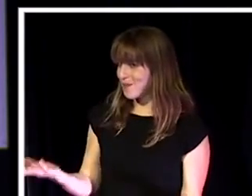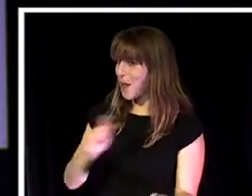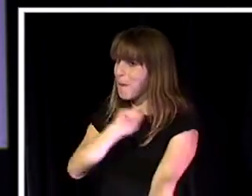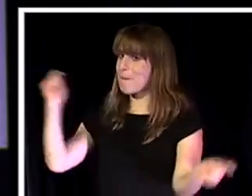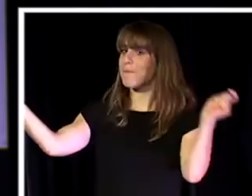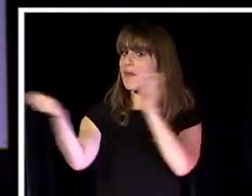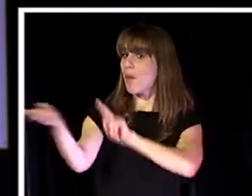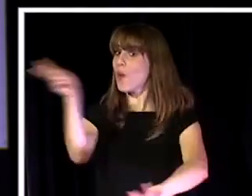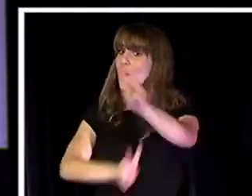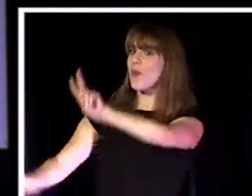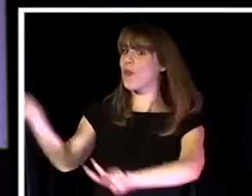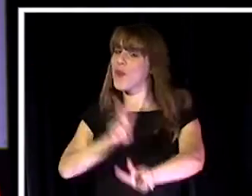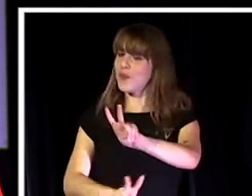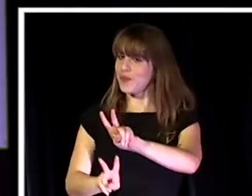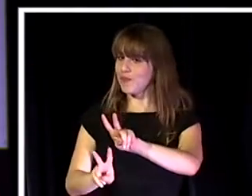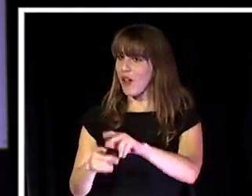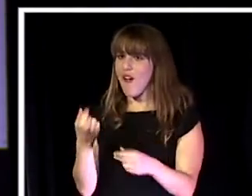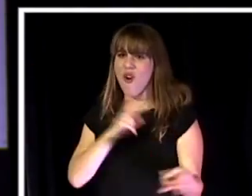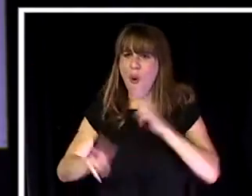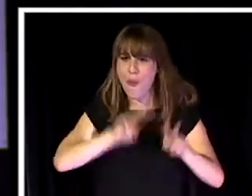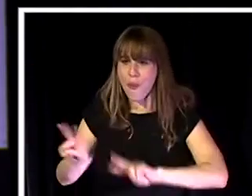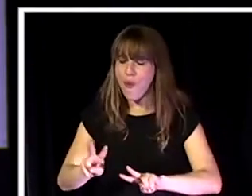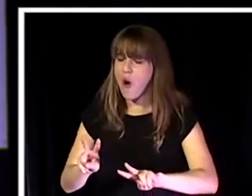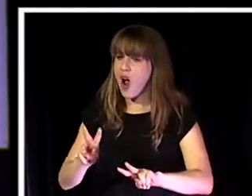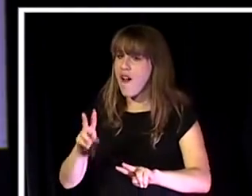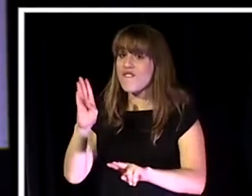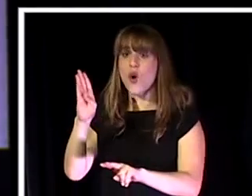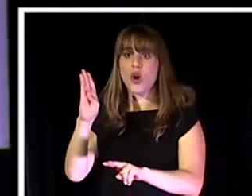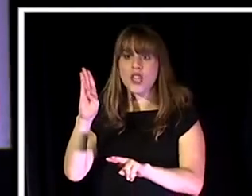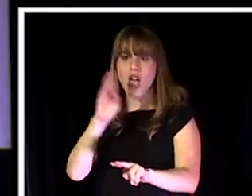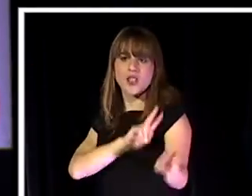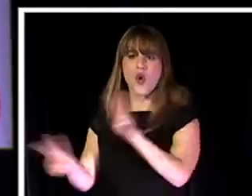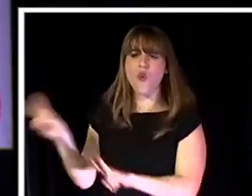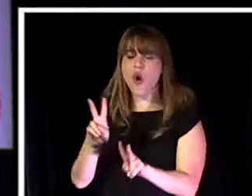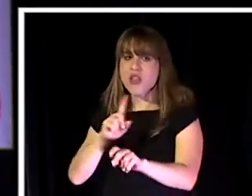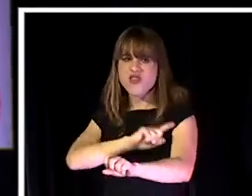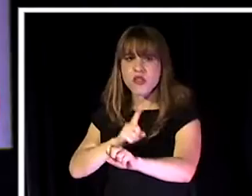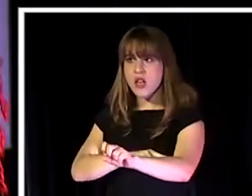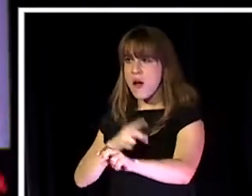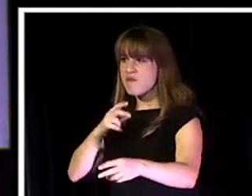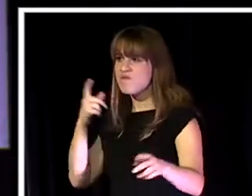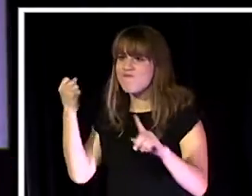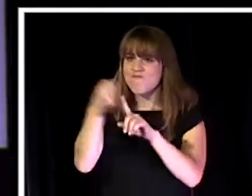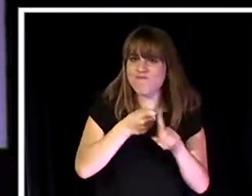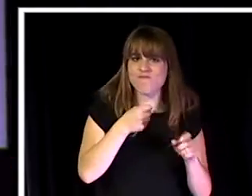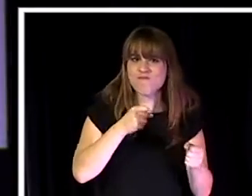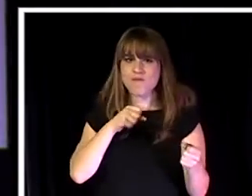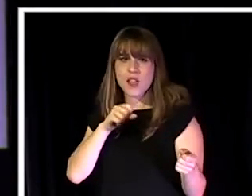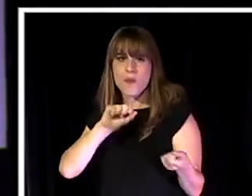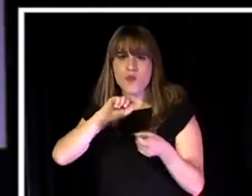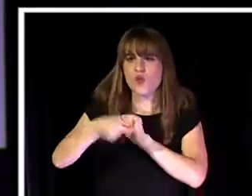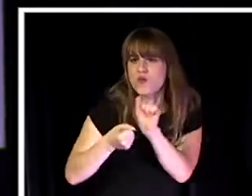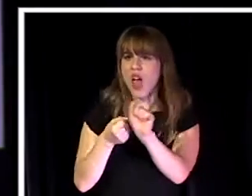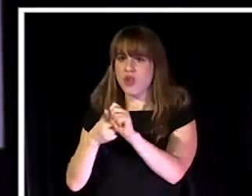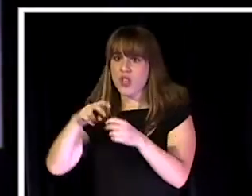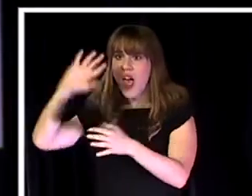έγινε βοριάς. Και σαν βοριάς δοκίμαζε τη δύναμή του παντού. Όσο τον έπαιρνε ο καιρός πήγαινε, ξερίζωνε τα